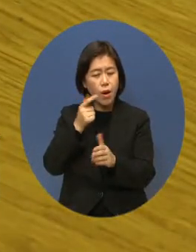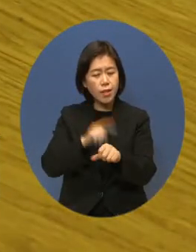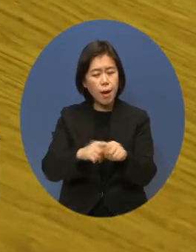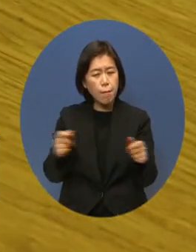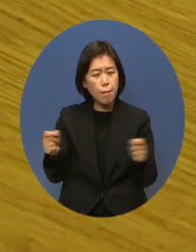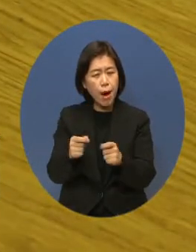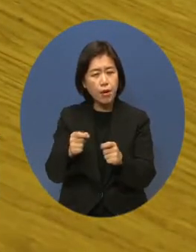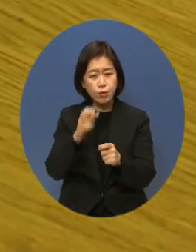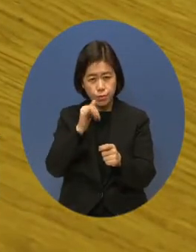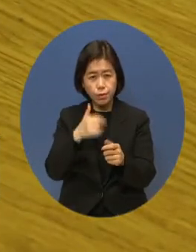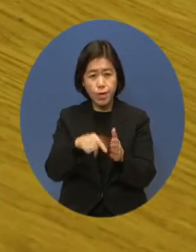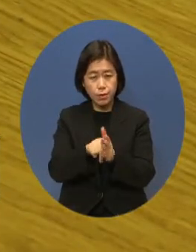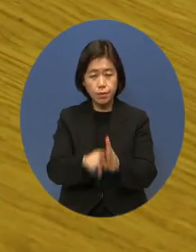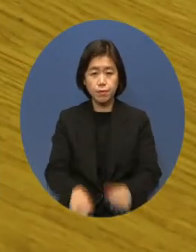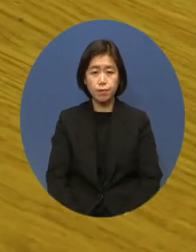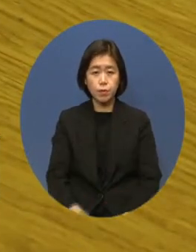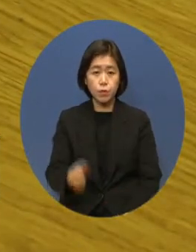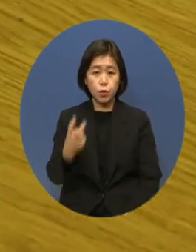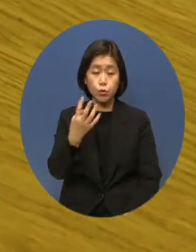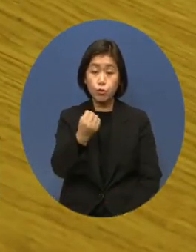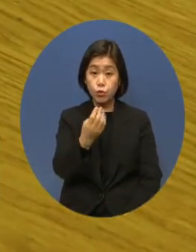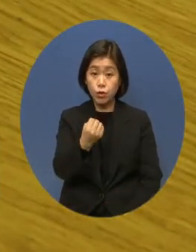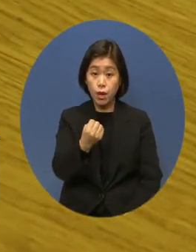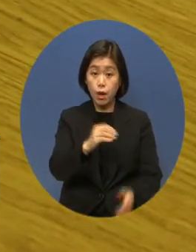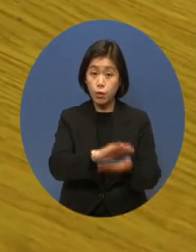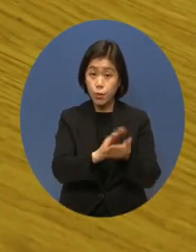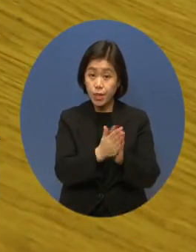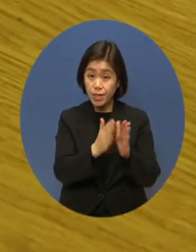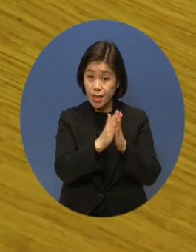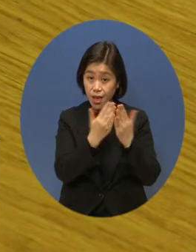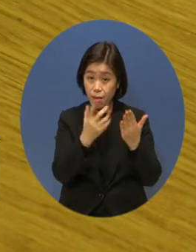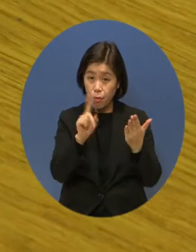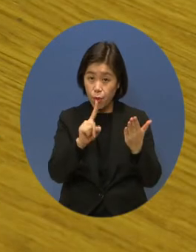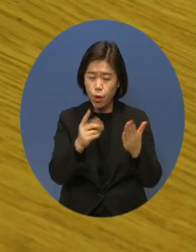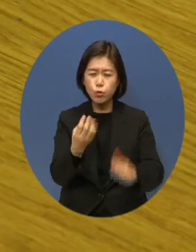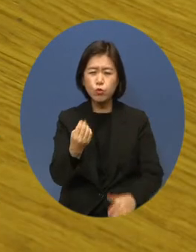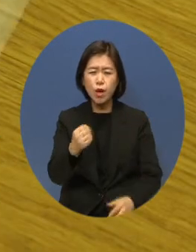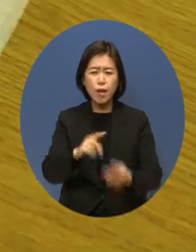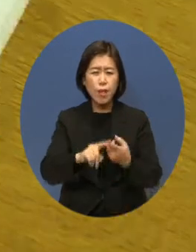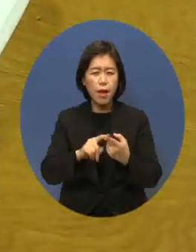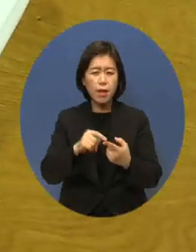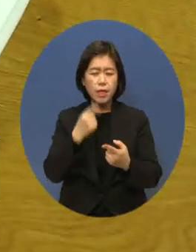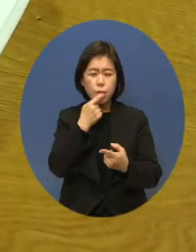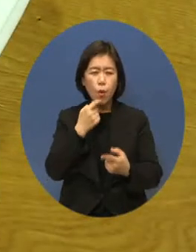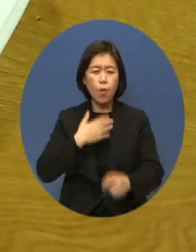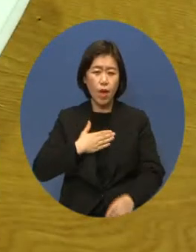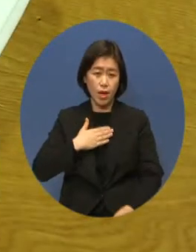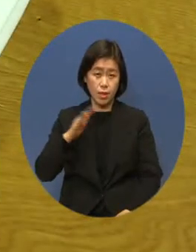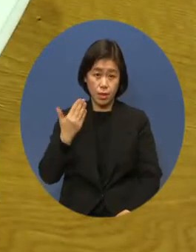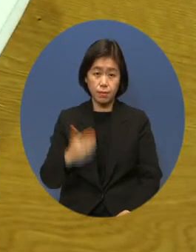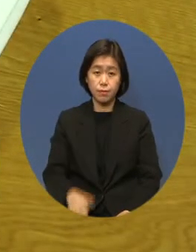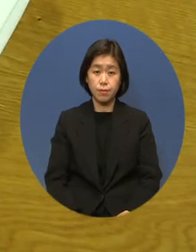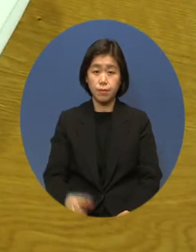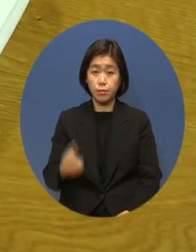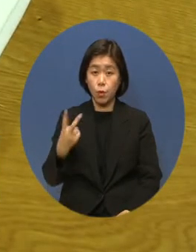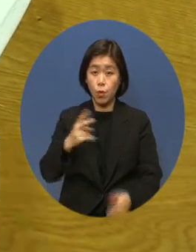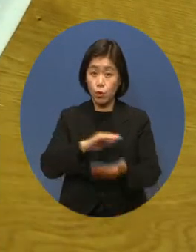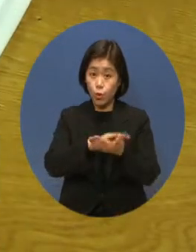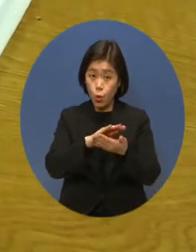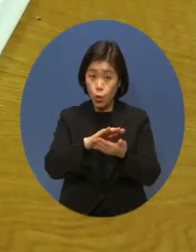책이고요. 그리고 숫자놀이는 수기념을 익히는 책이에요. 그 다음에 놀이